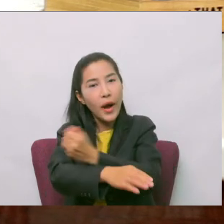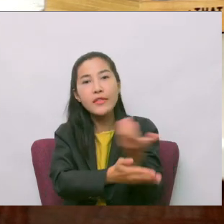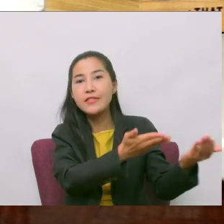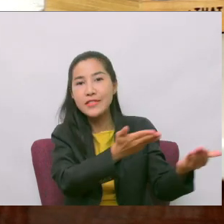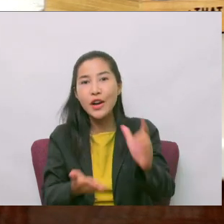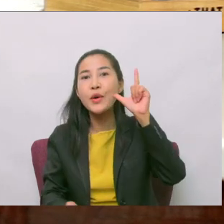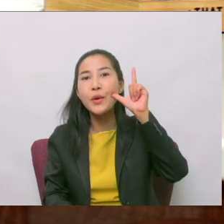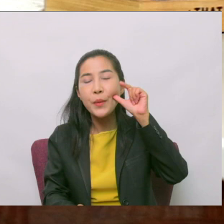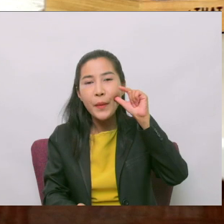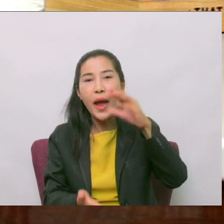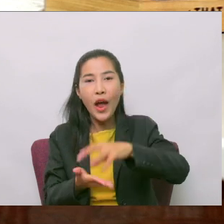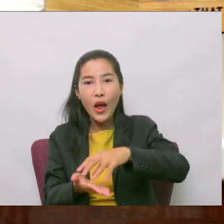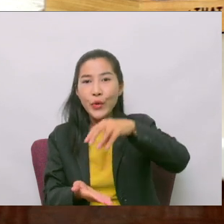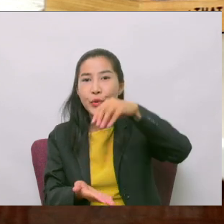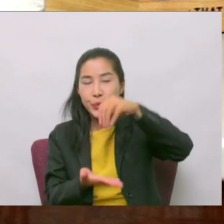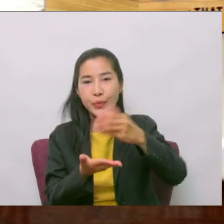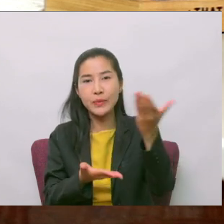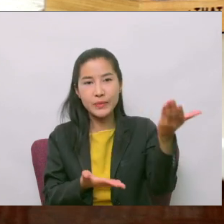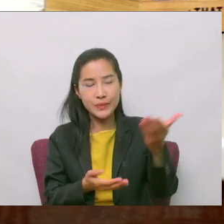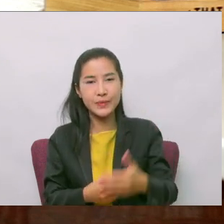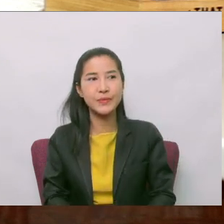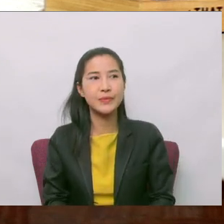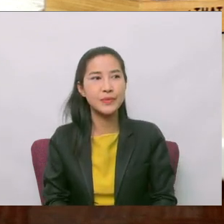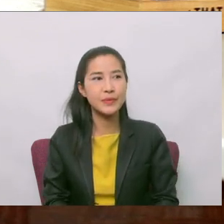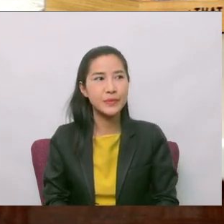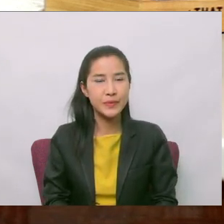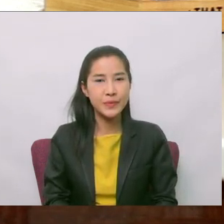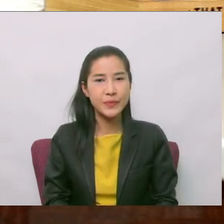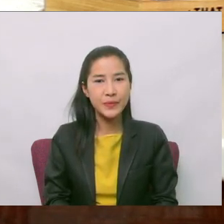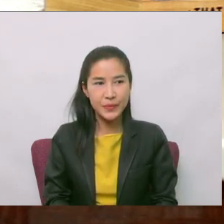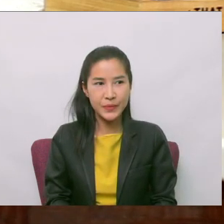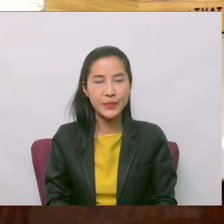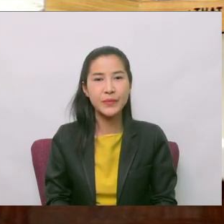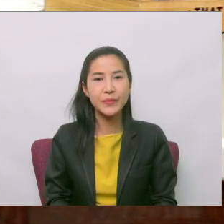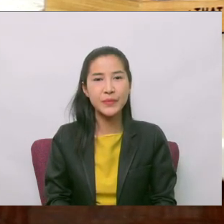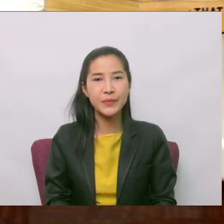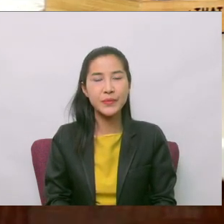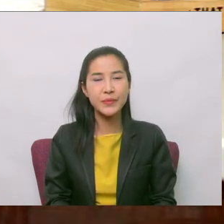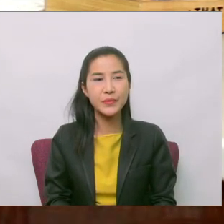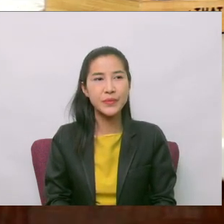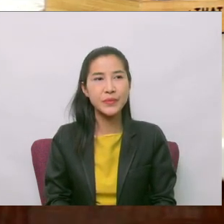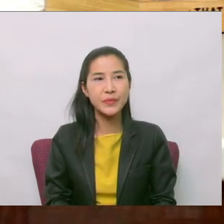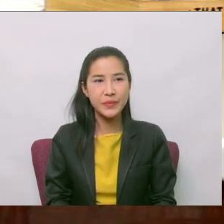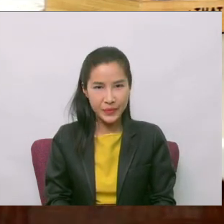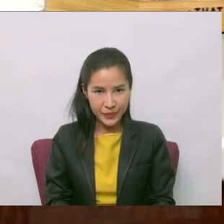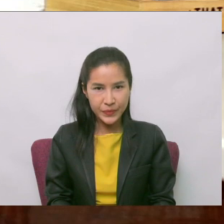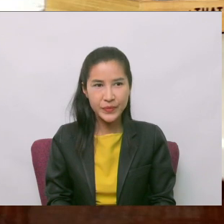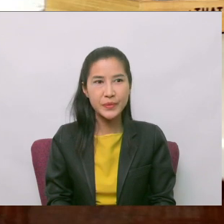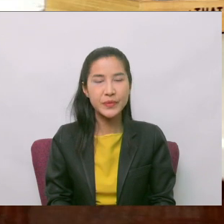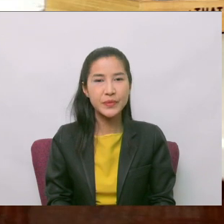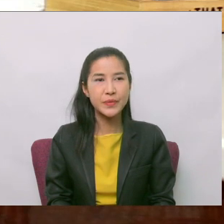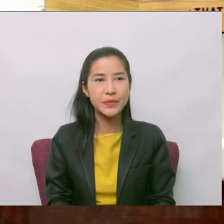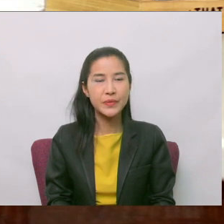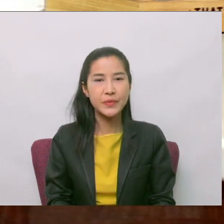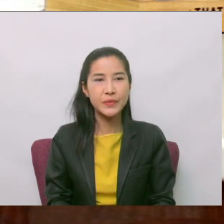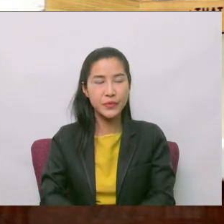พู่หรือว่าแม่เปิ้ลค่ะเชิญค่ะ สวัสดีครูจุ๋ม สวัสดีค่ะหมอยินดีมาก สวัสดีค่ะ วันนี้เรา